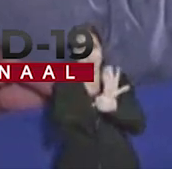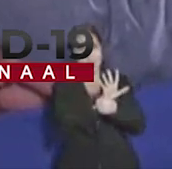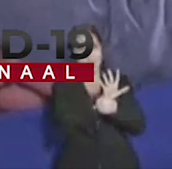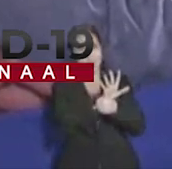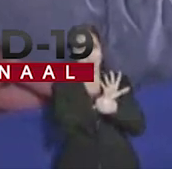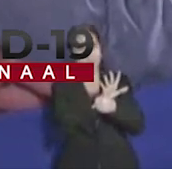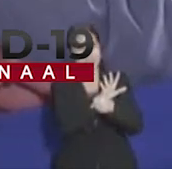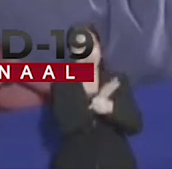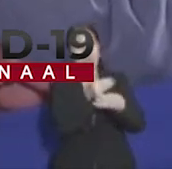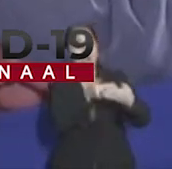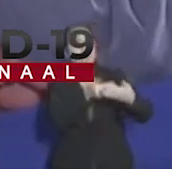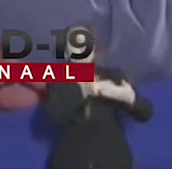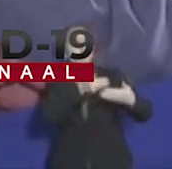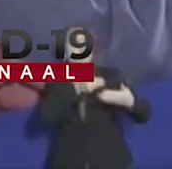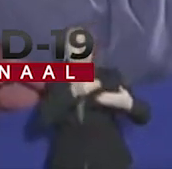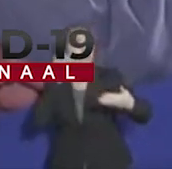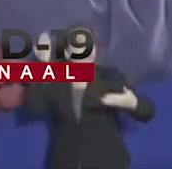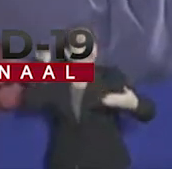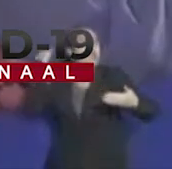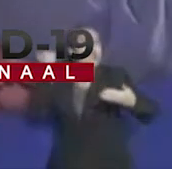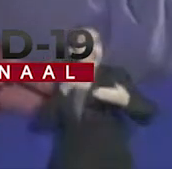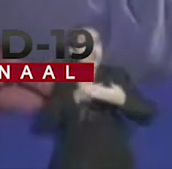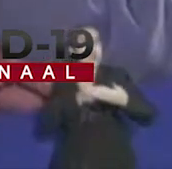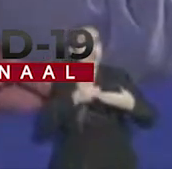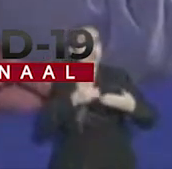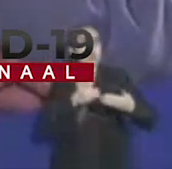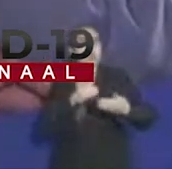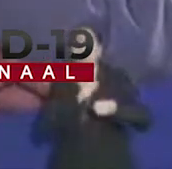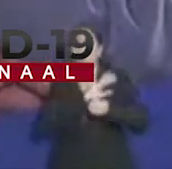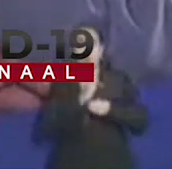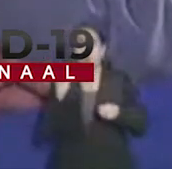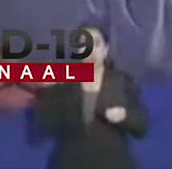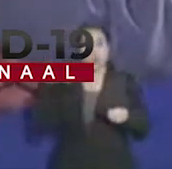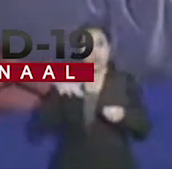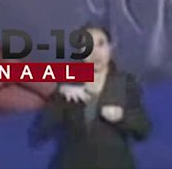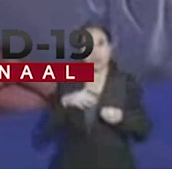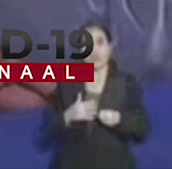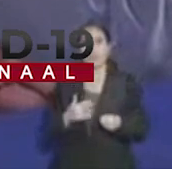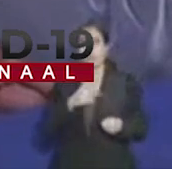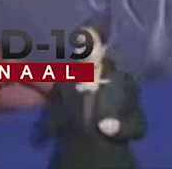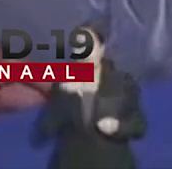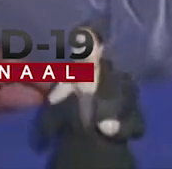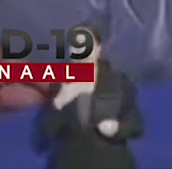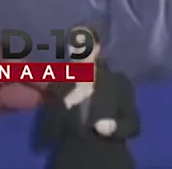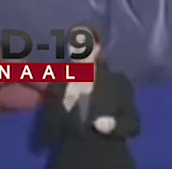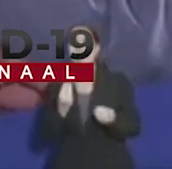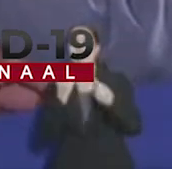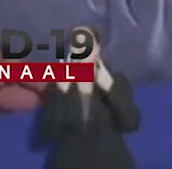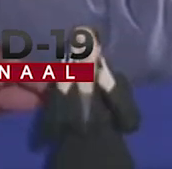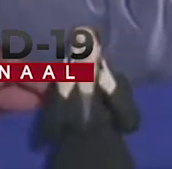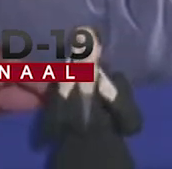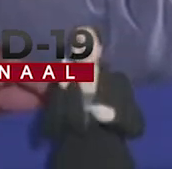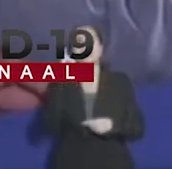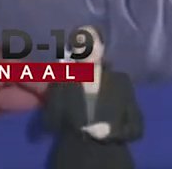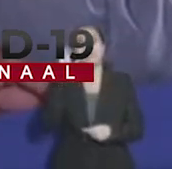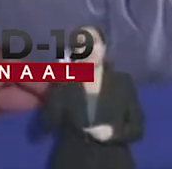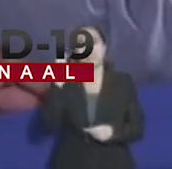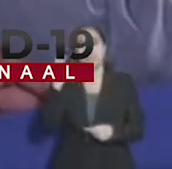Laten we zeggen, voor COVID hadden wij 15 IC-bedden. En nu moeten we het doen